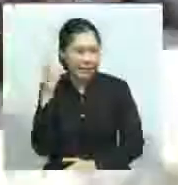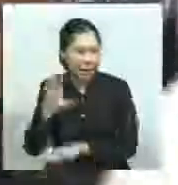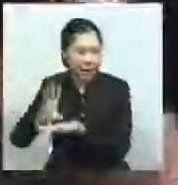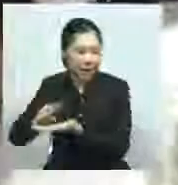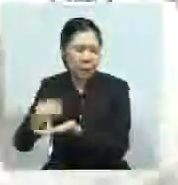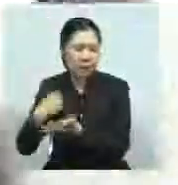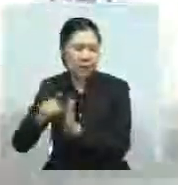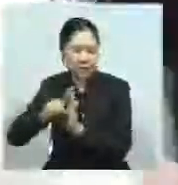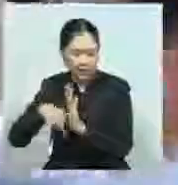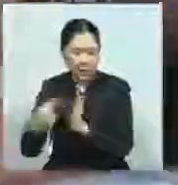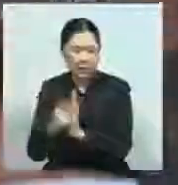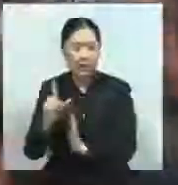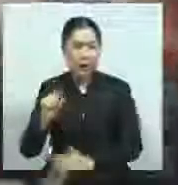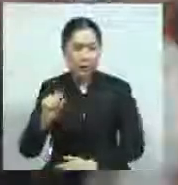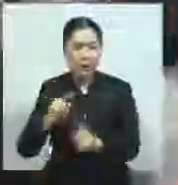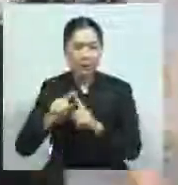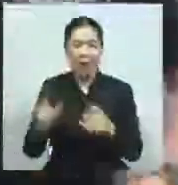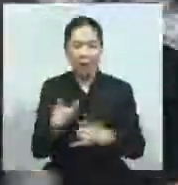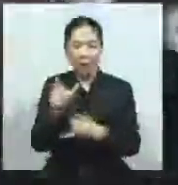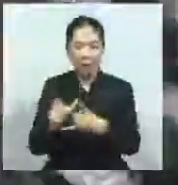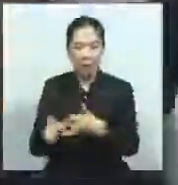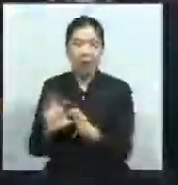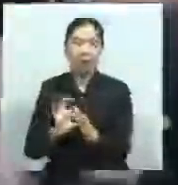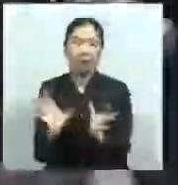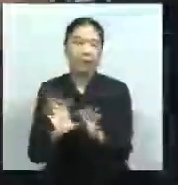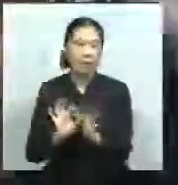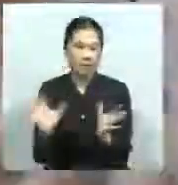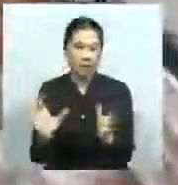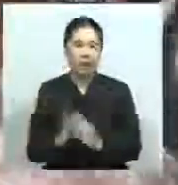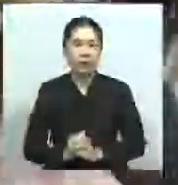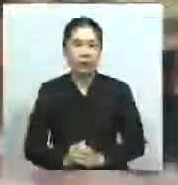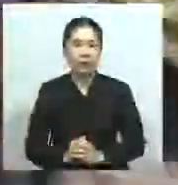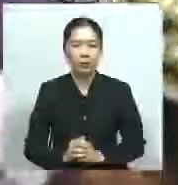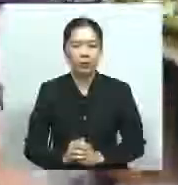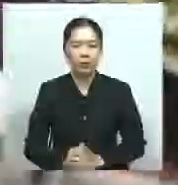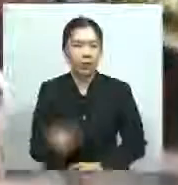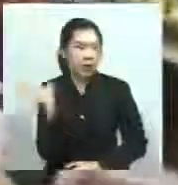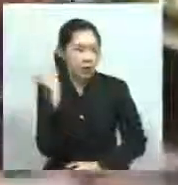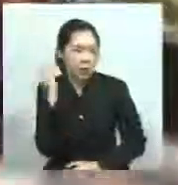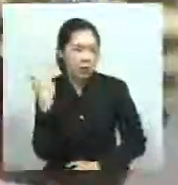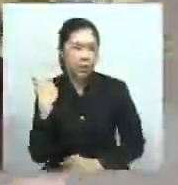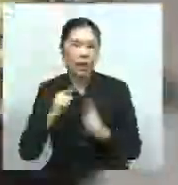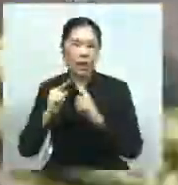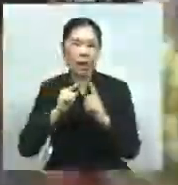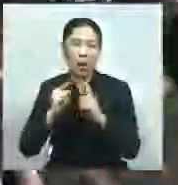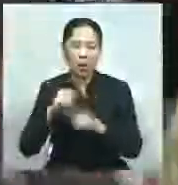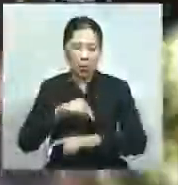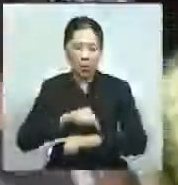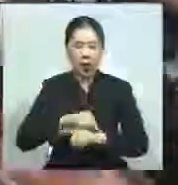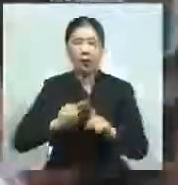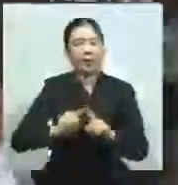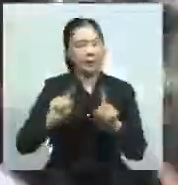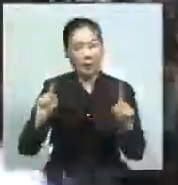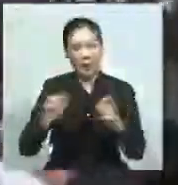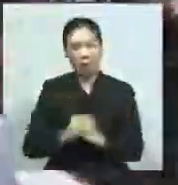20นาทีแต่ก็ไม่สอถึงพฤติกรรมที่เกี่ยวข้องกับนายเปรมชัยเนื่องจากในคลิปเป็นการพูดคุยคนละช่วงเวลาและมี